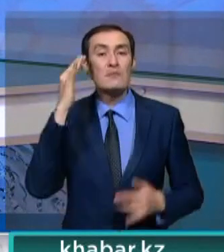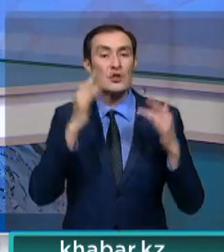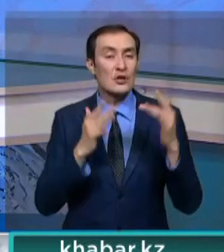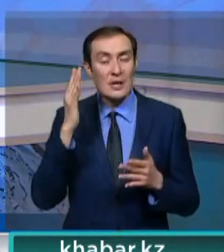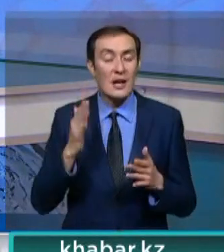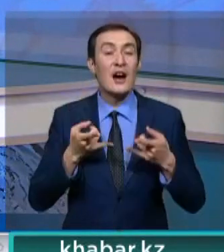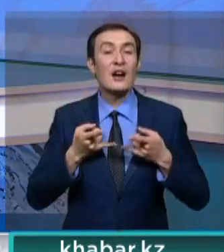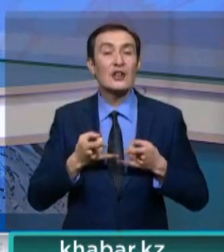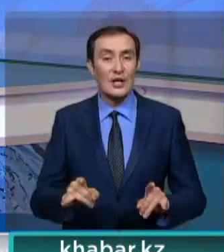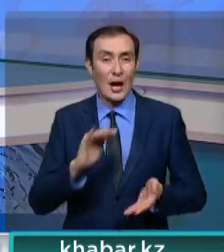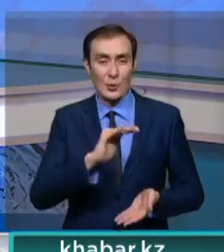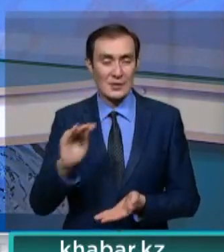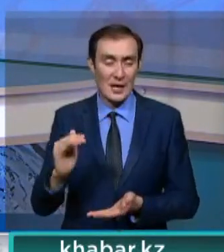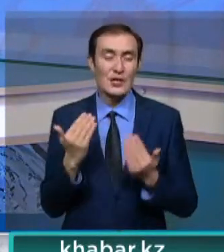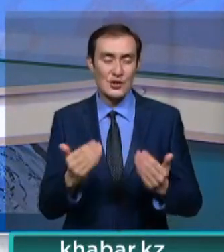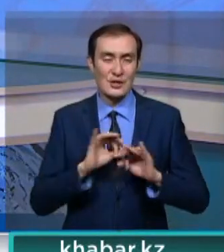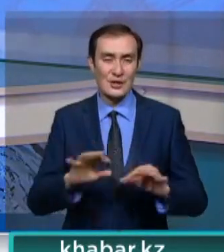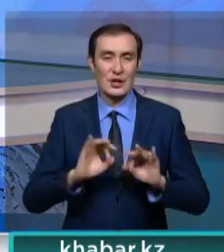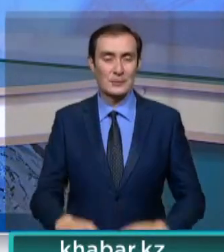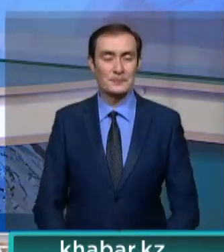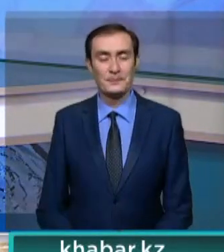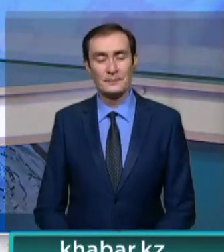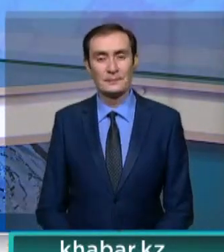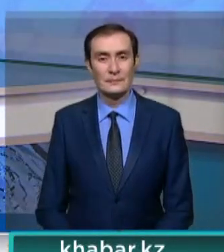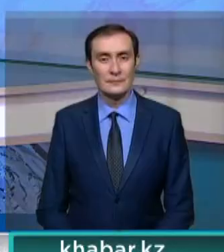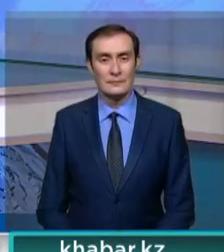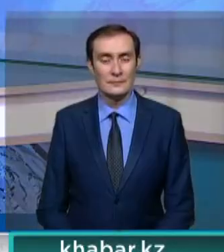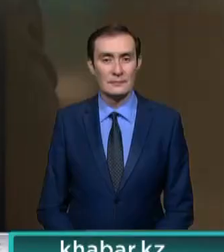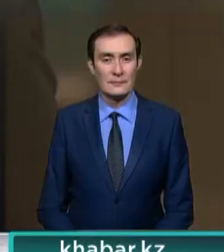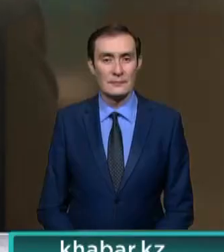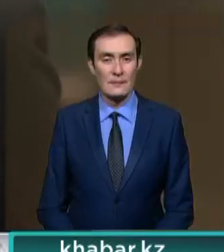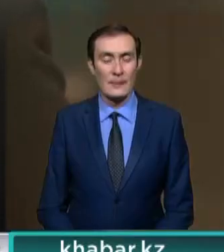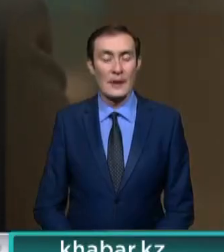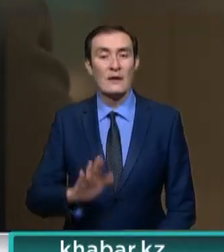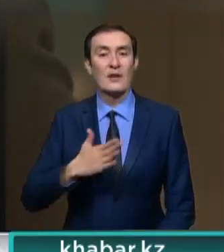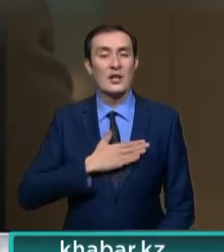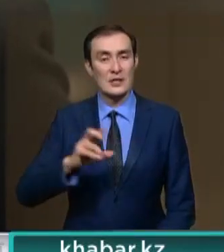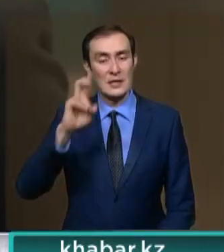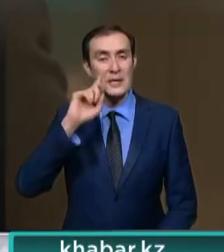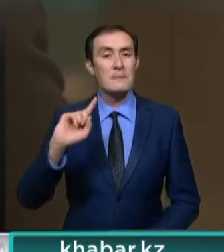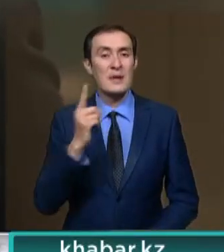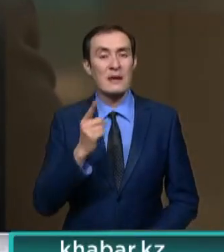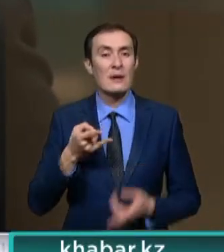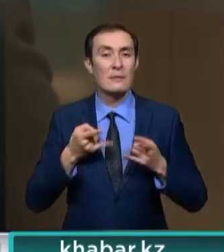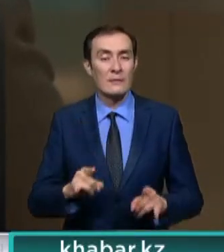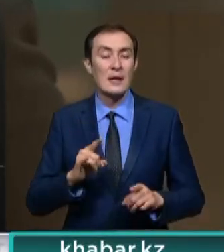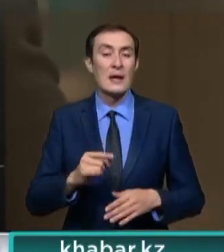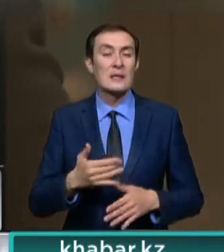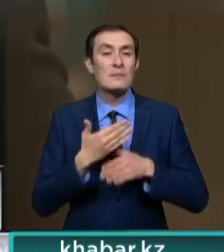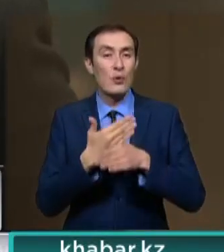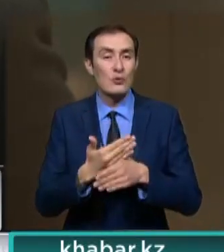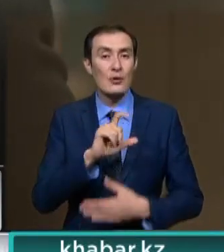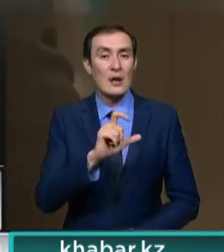мечты рождаются, расскажет Кристина Алмазкова. В нашей стране первый малыш, появившийся на свет